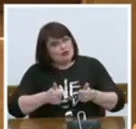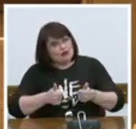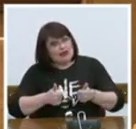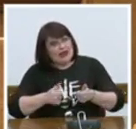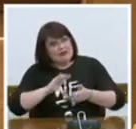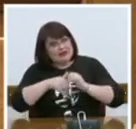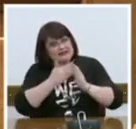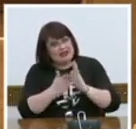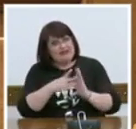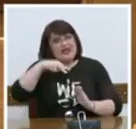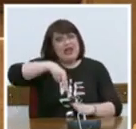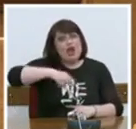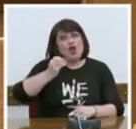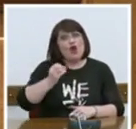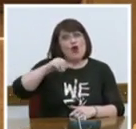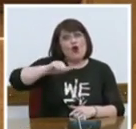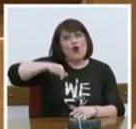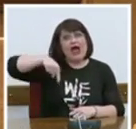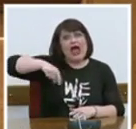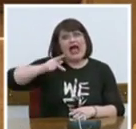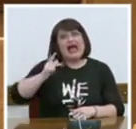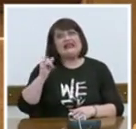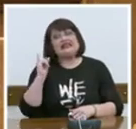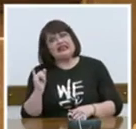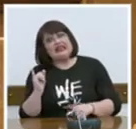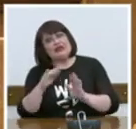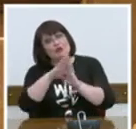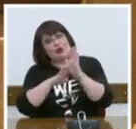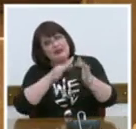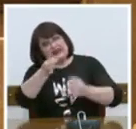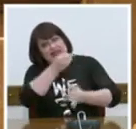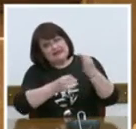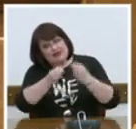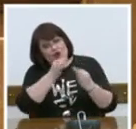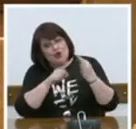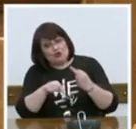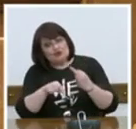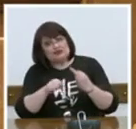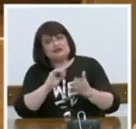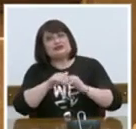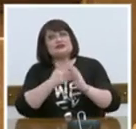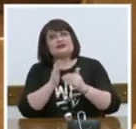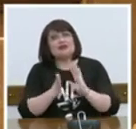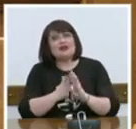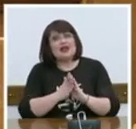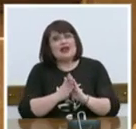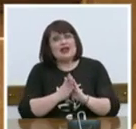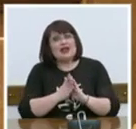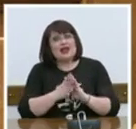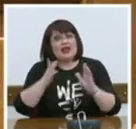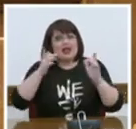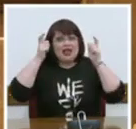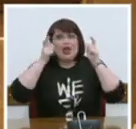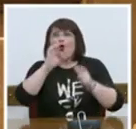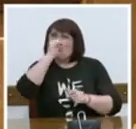κυβέρνηση ήδη προ των προγραμματικών της δηλώσεων είναι η νομιμοποίηση γάμων